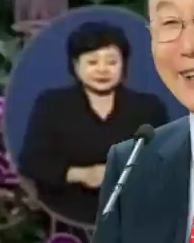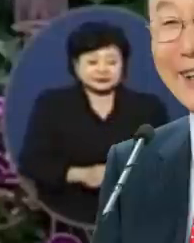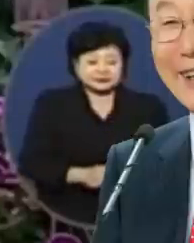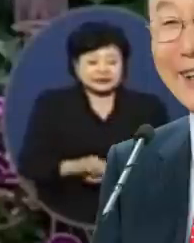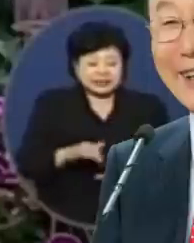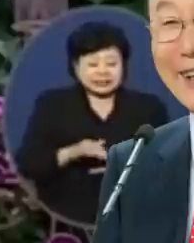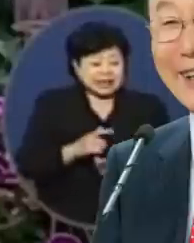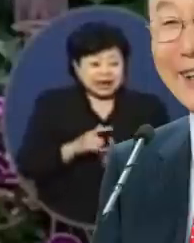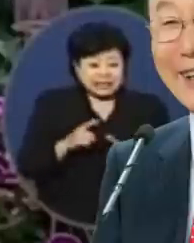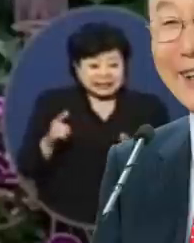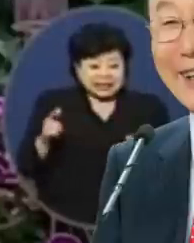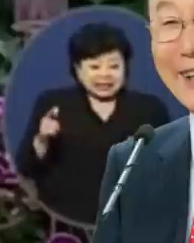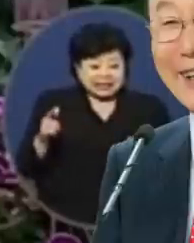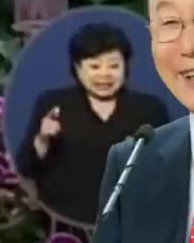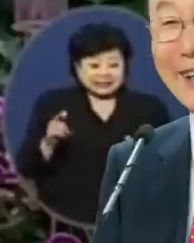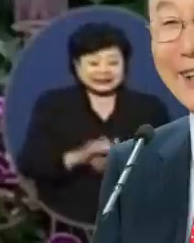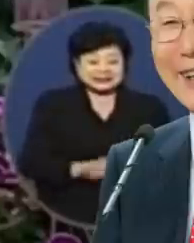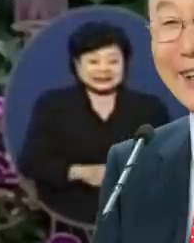계산한 것이 아니다.